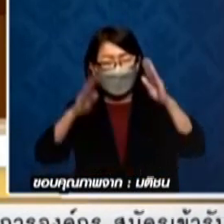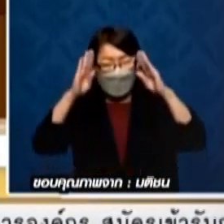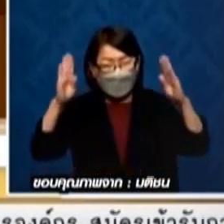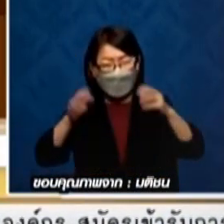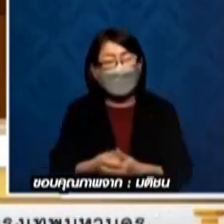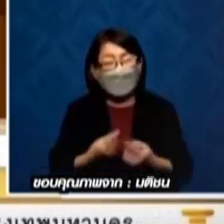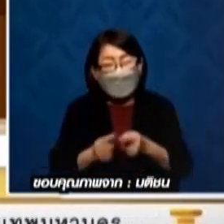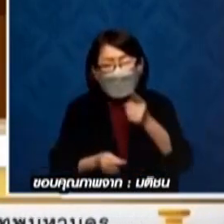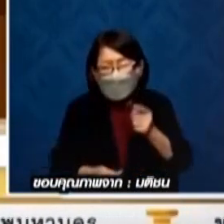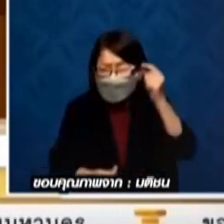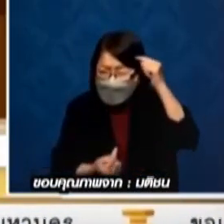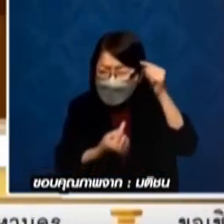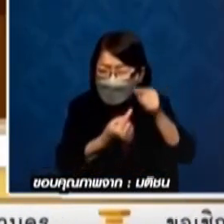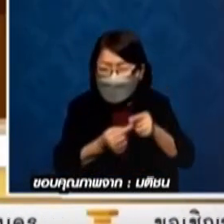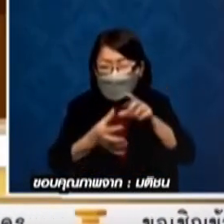าแล้ว